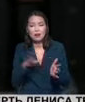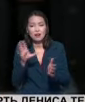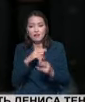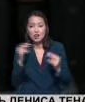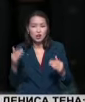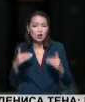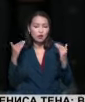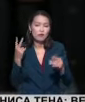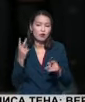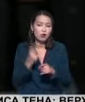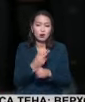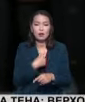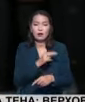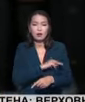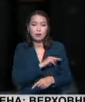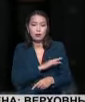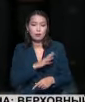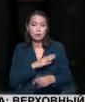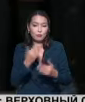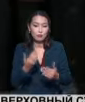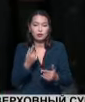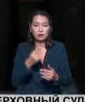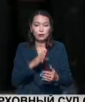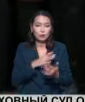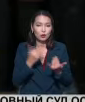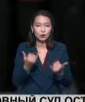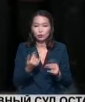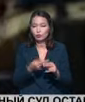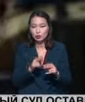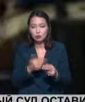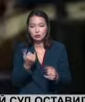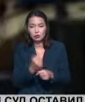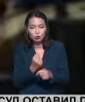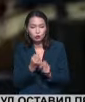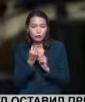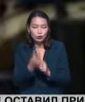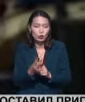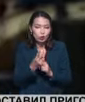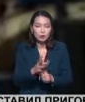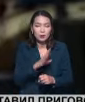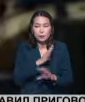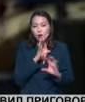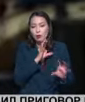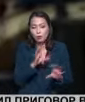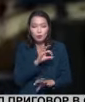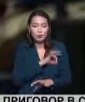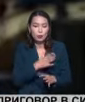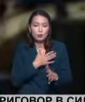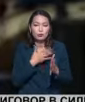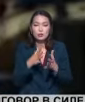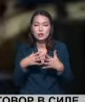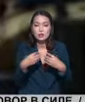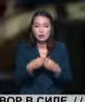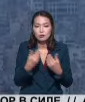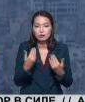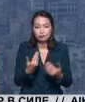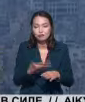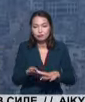вдвое. Раньше я работал по 9 часов в день, но теперь мне приходится работать по 12 часов, чтобы обеспечить потребности моей семьи. Это